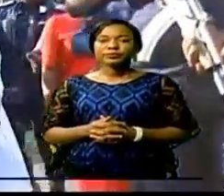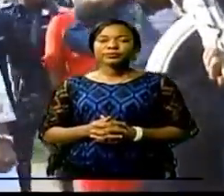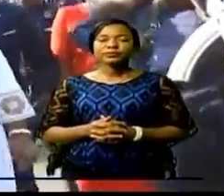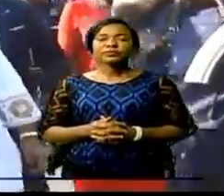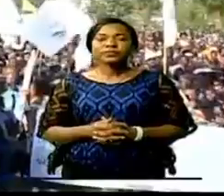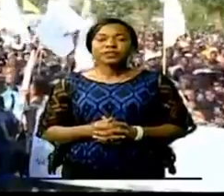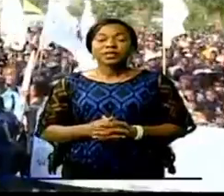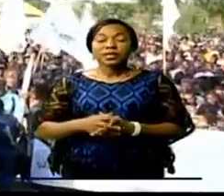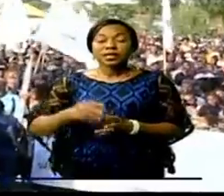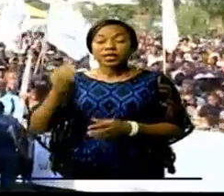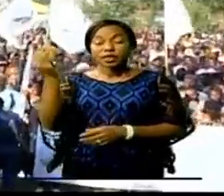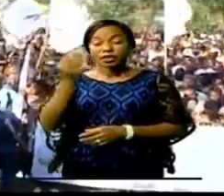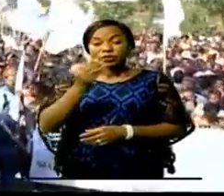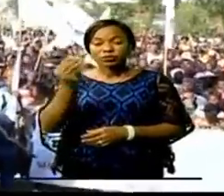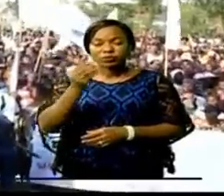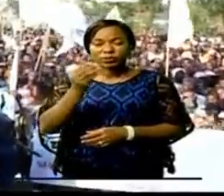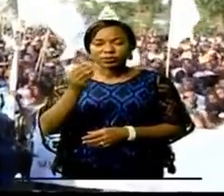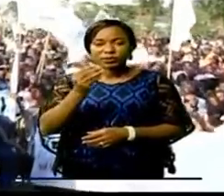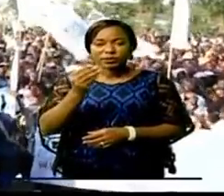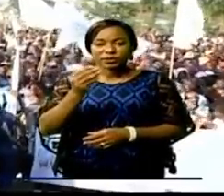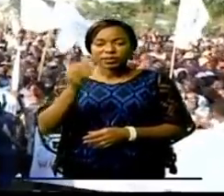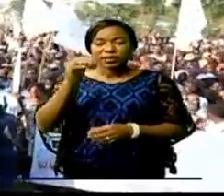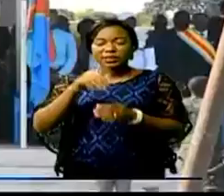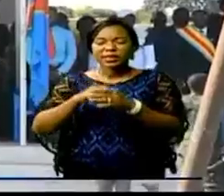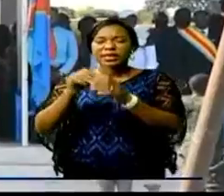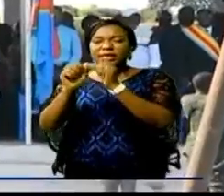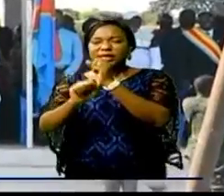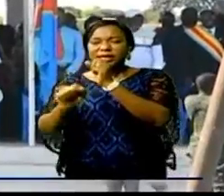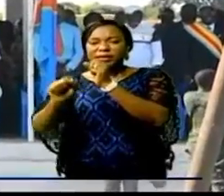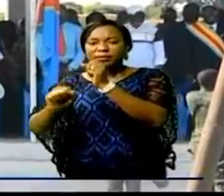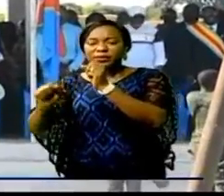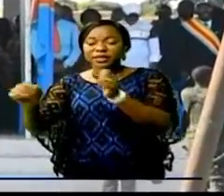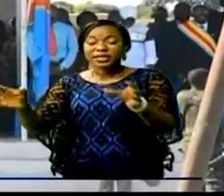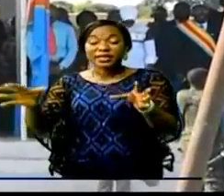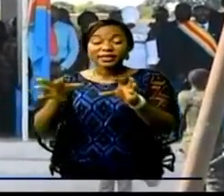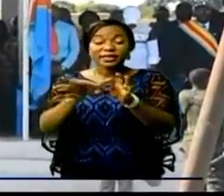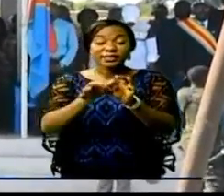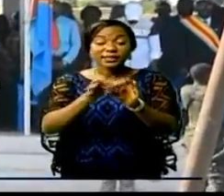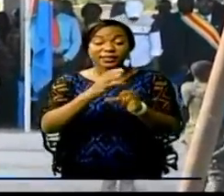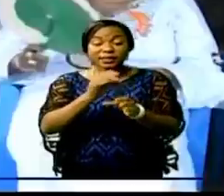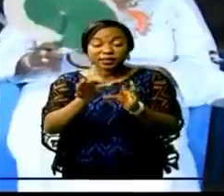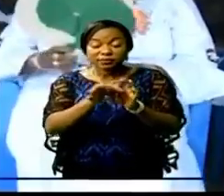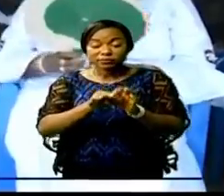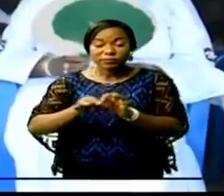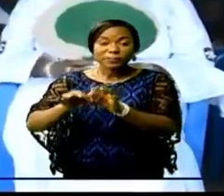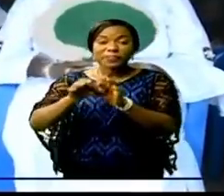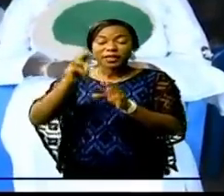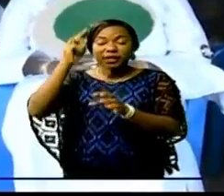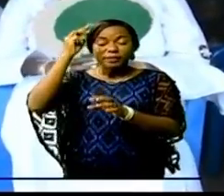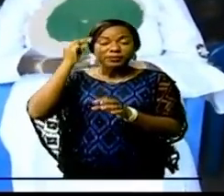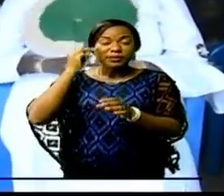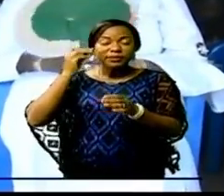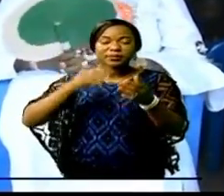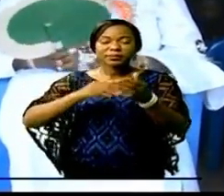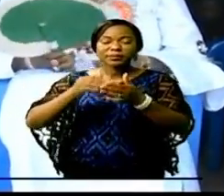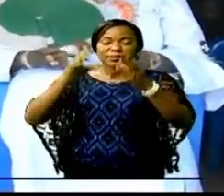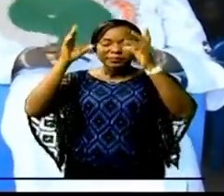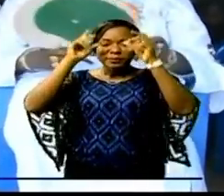À Kikwit, où elle a séjourné dans le cadre de la campagne de l'unité et de cohésion nationale, la ministre après le président